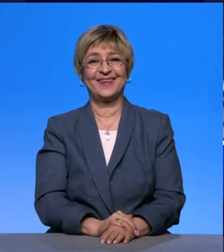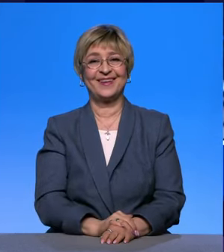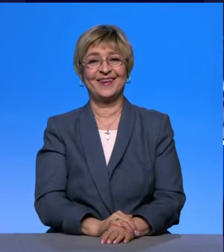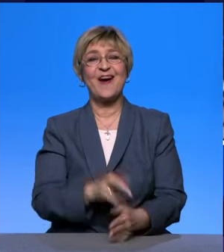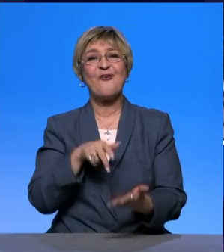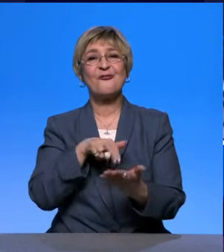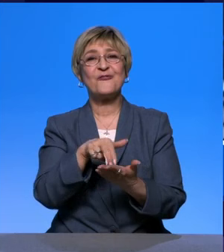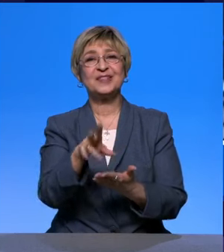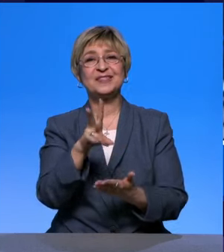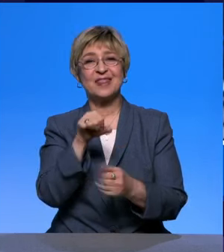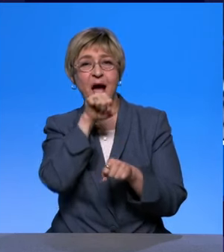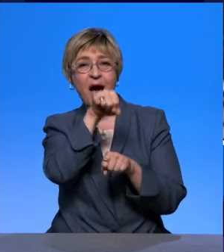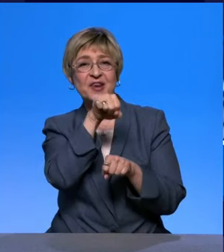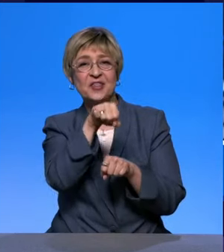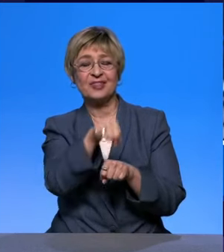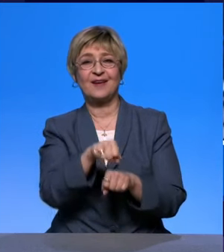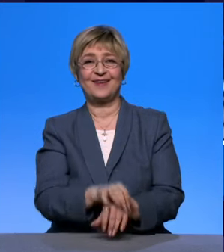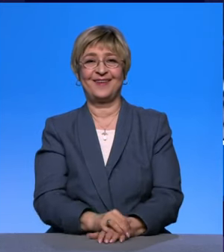ринг?